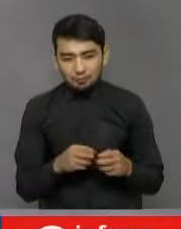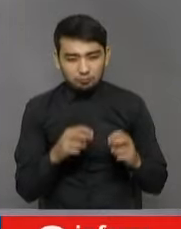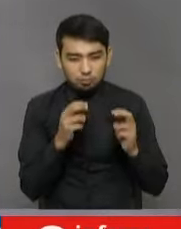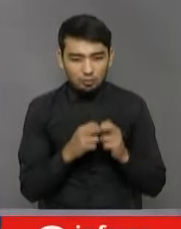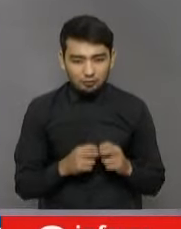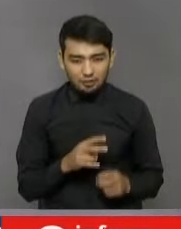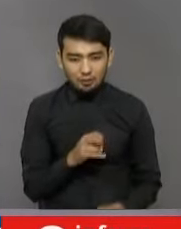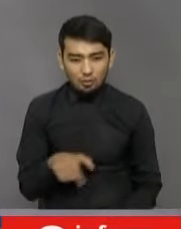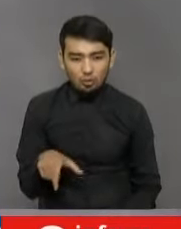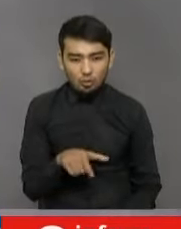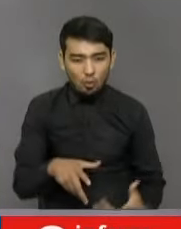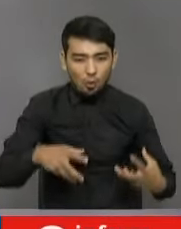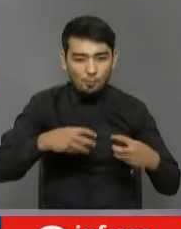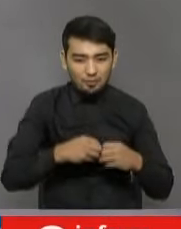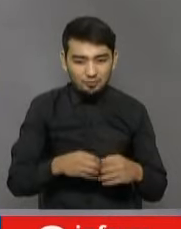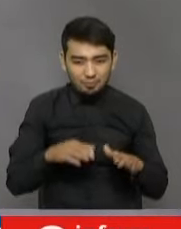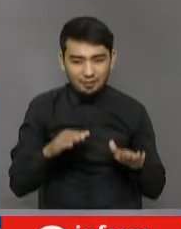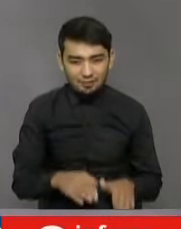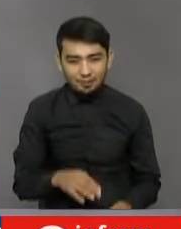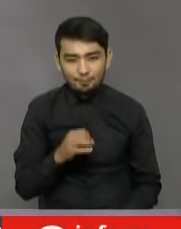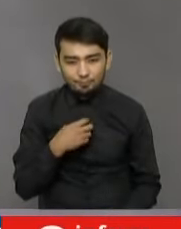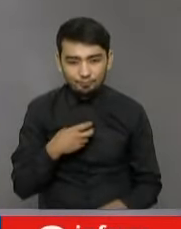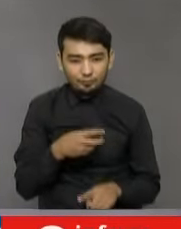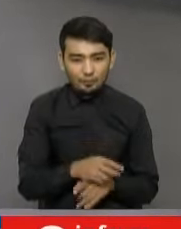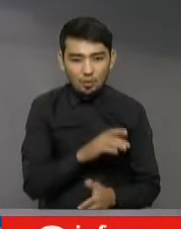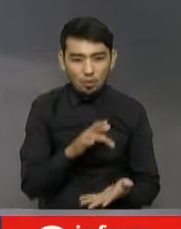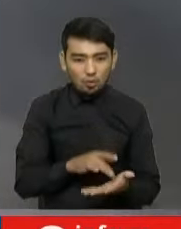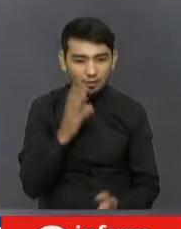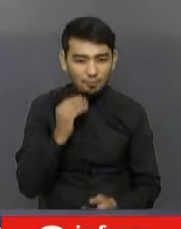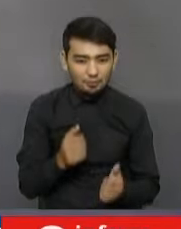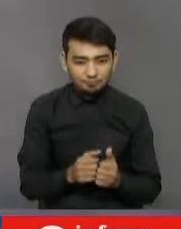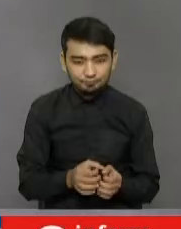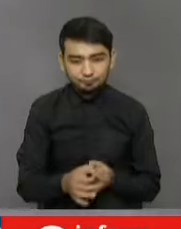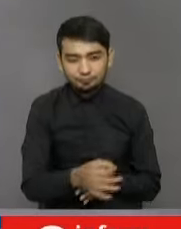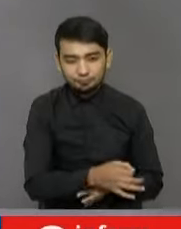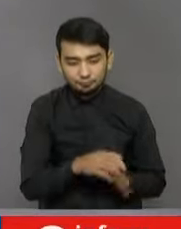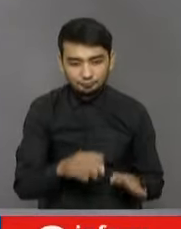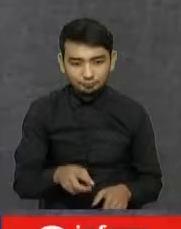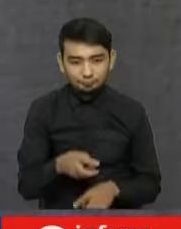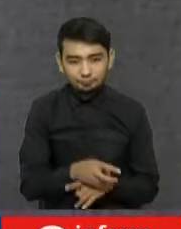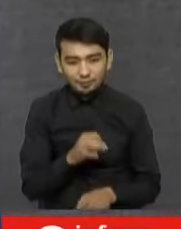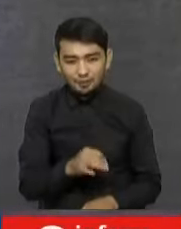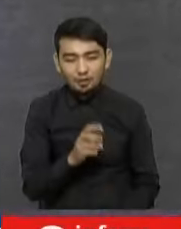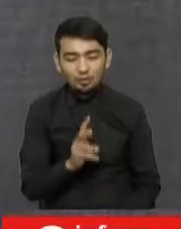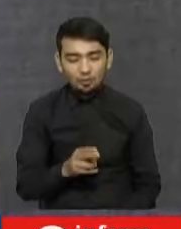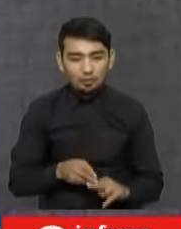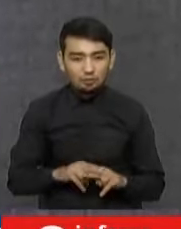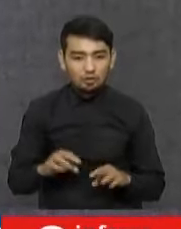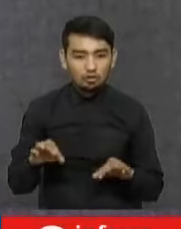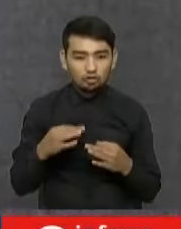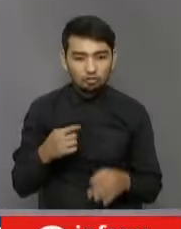на дороге общего пользования, на территории города Алматы, в пригородных территориях, на тех, которых нам